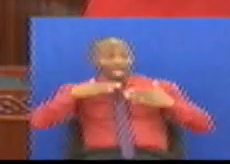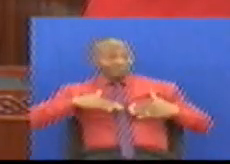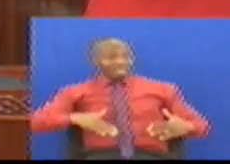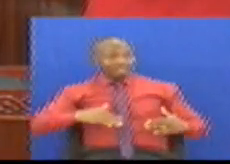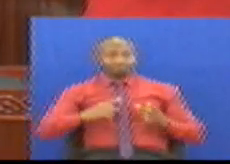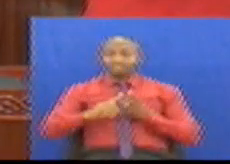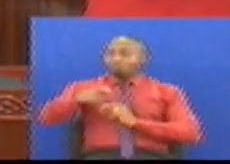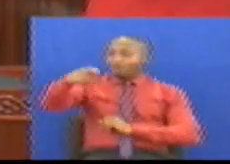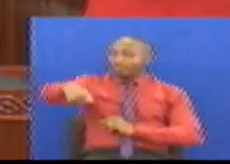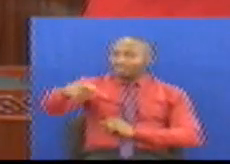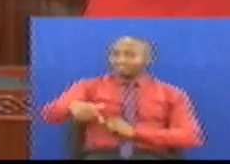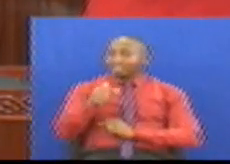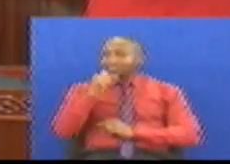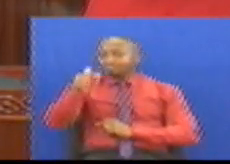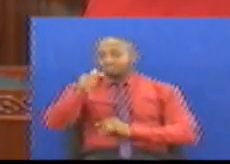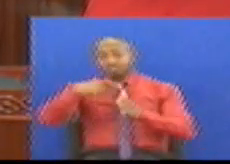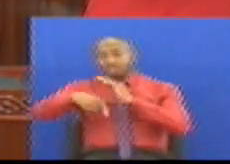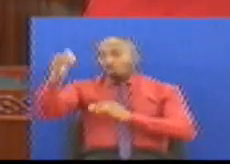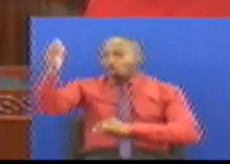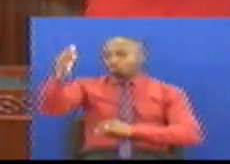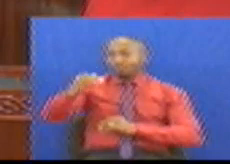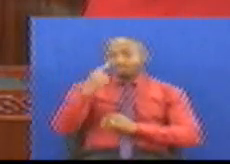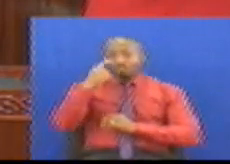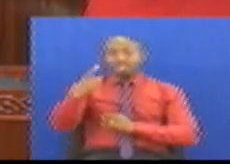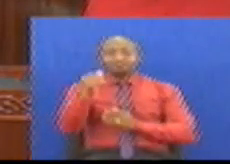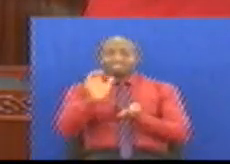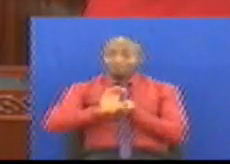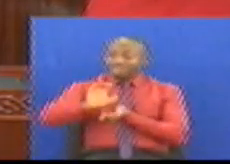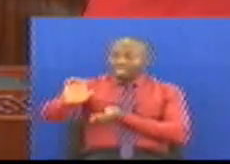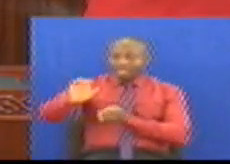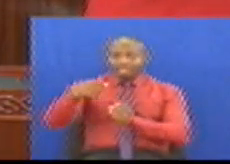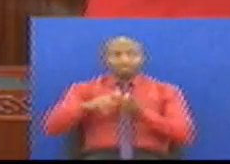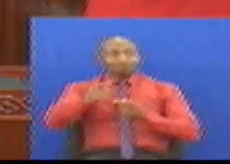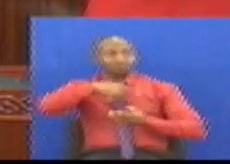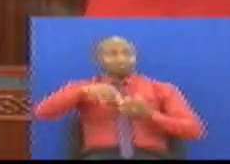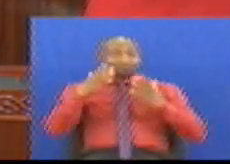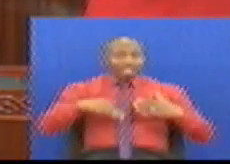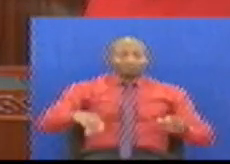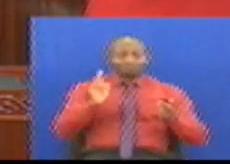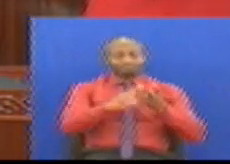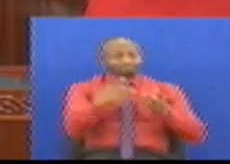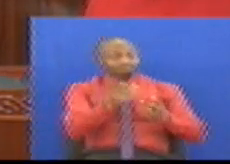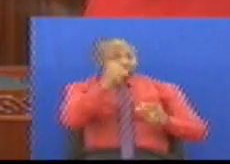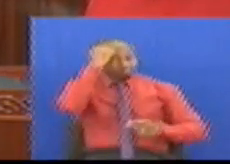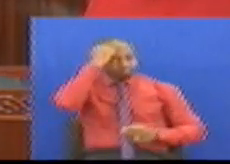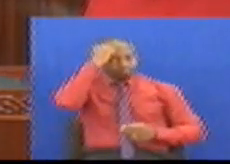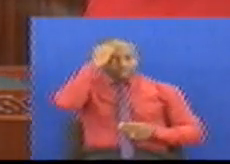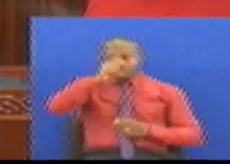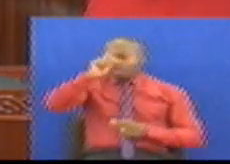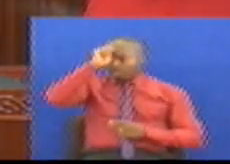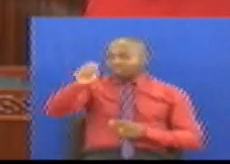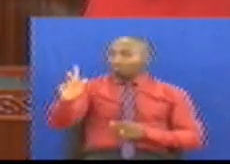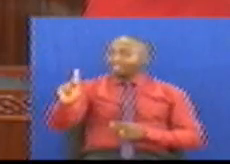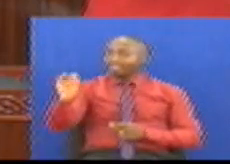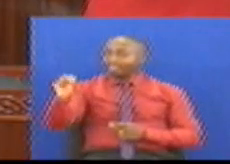Niwapongeza sana TAMISEMI kwenye hotuba, nimeona mmetenga fedha kwa ajili ya zahanati. Lakini ningeomba tu nikumbushe alichokisema Mheshimiwa Kesi ni kitu cha msingi